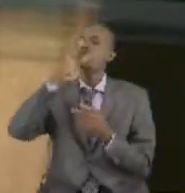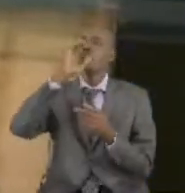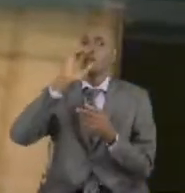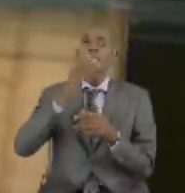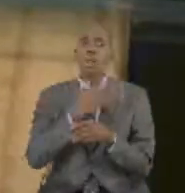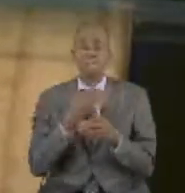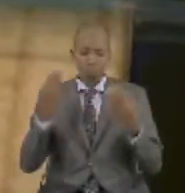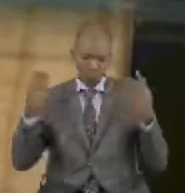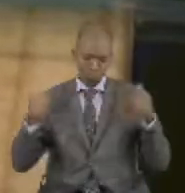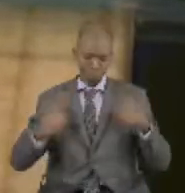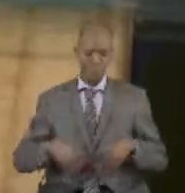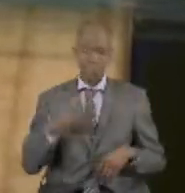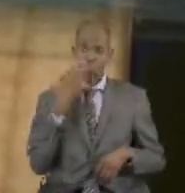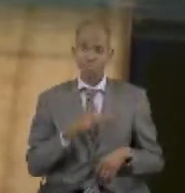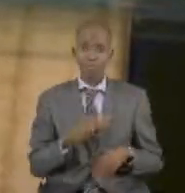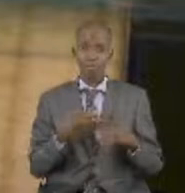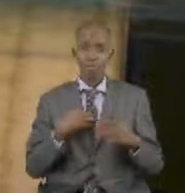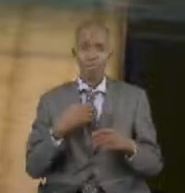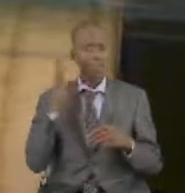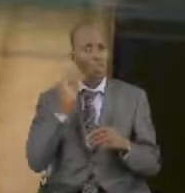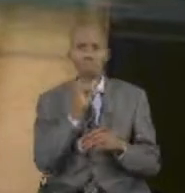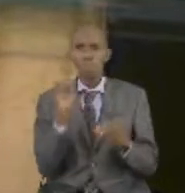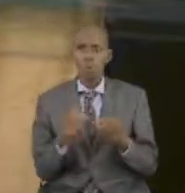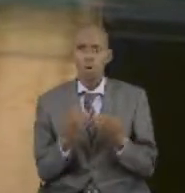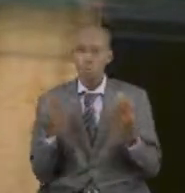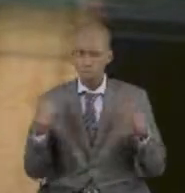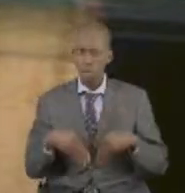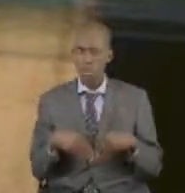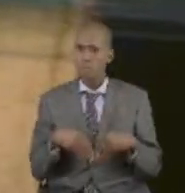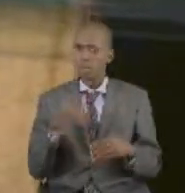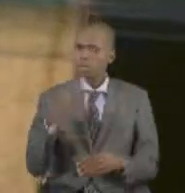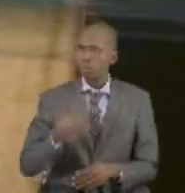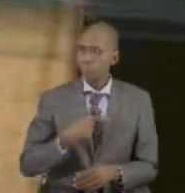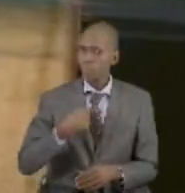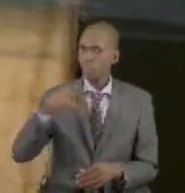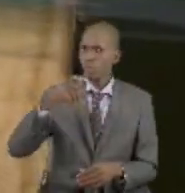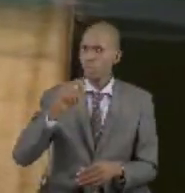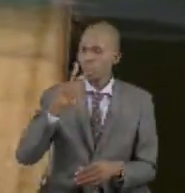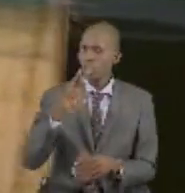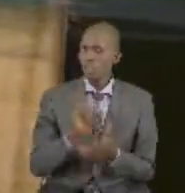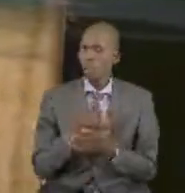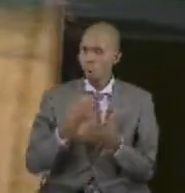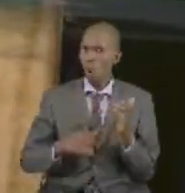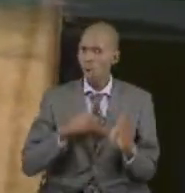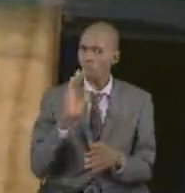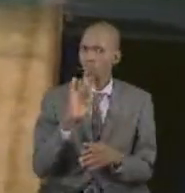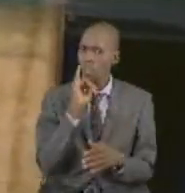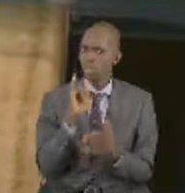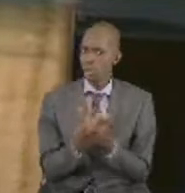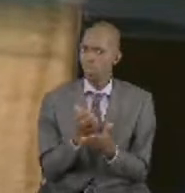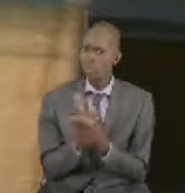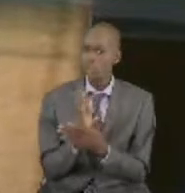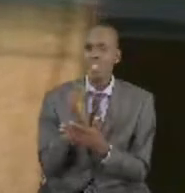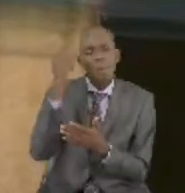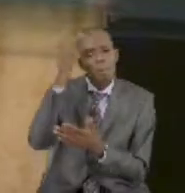abymes à qu'il porte un foucault et une époque plus fier ce que je préfère est-ce que c'est justement l'objectif de sa